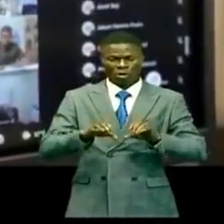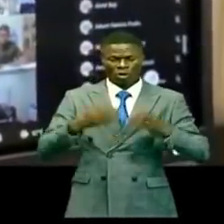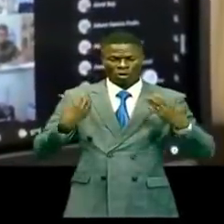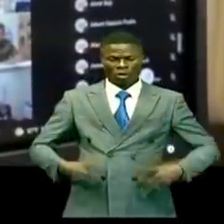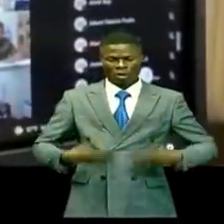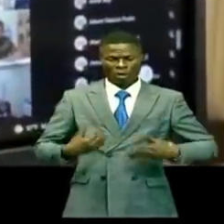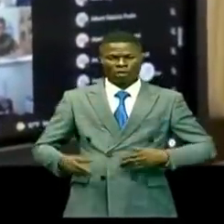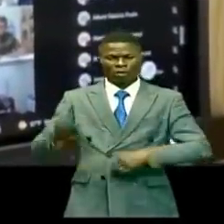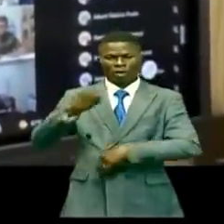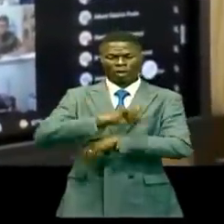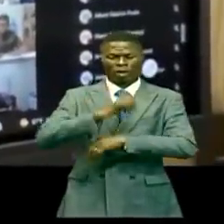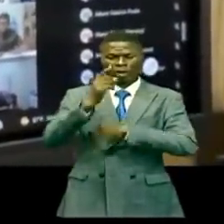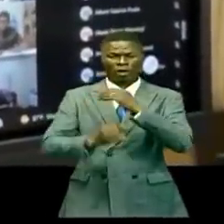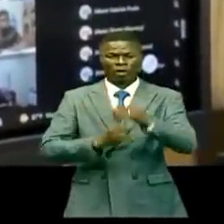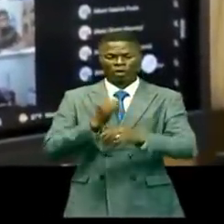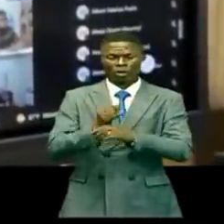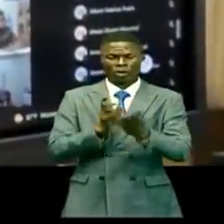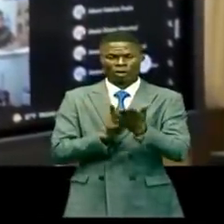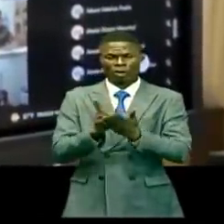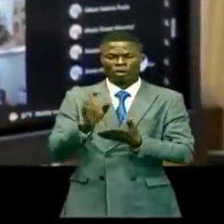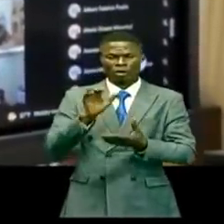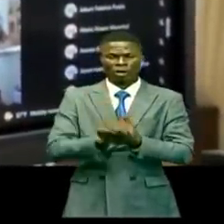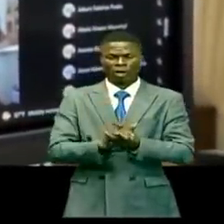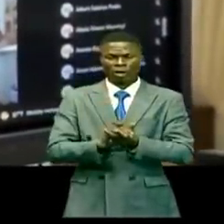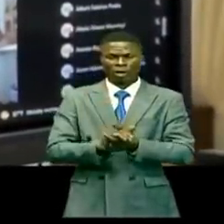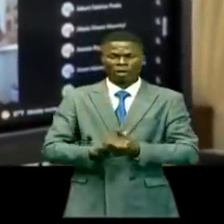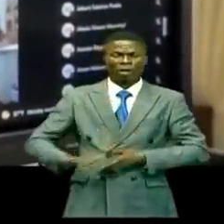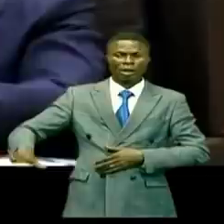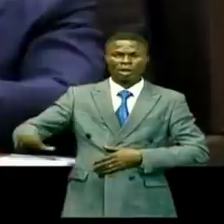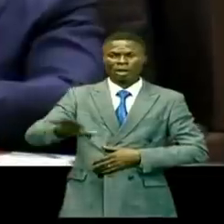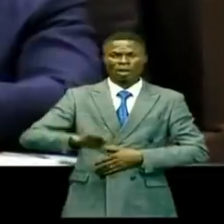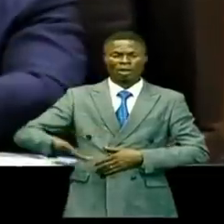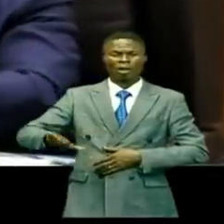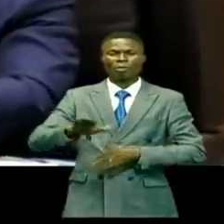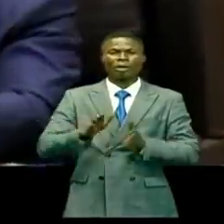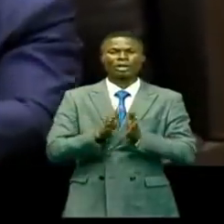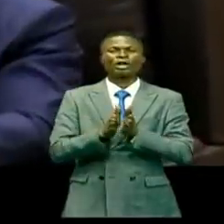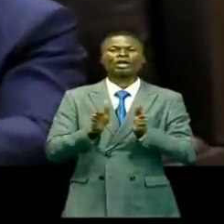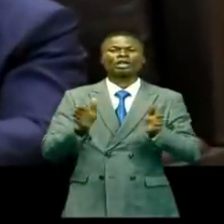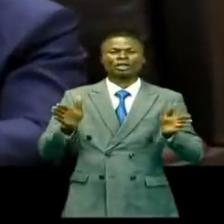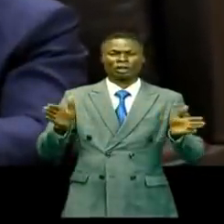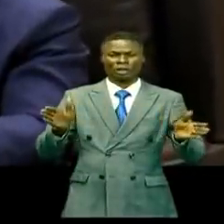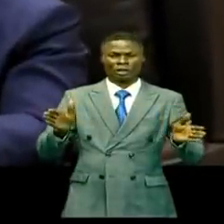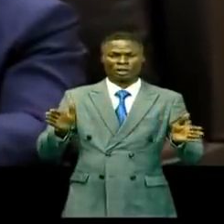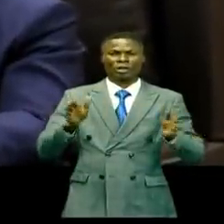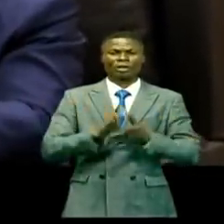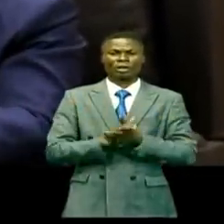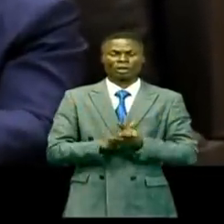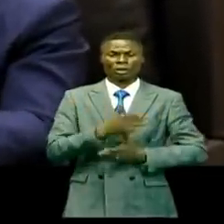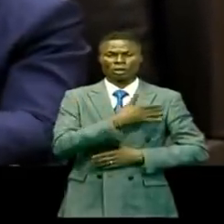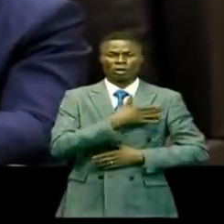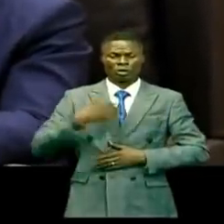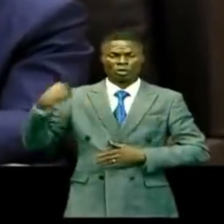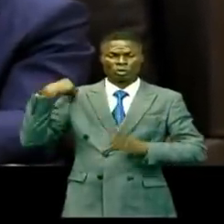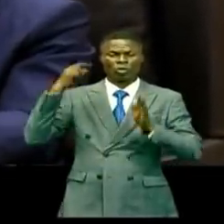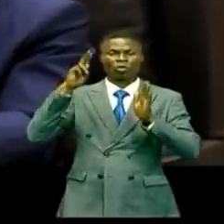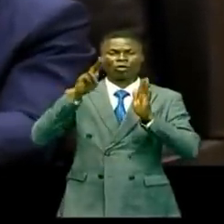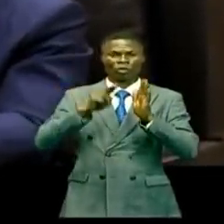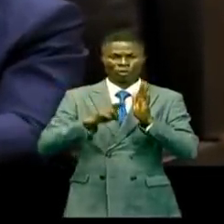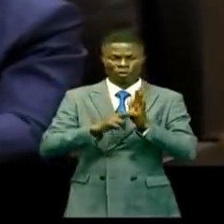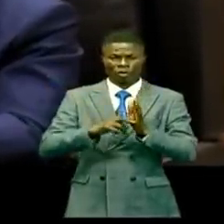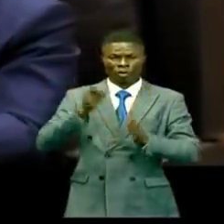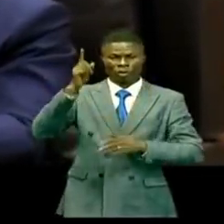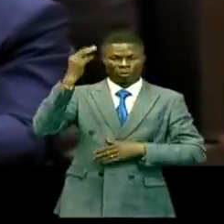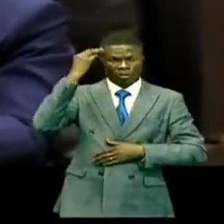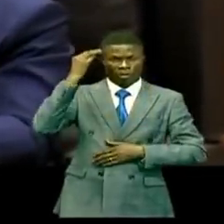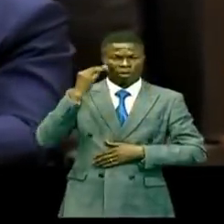Journée internationale des droits de la femme sur toute la République démocratique du Congo. Au nom du gouvernement, il a